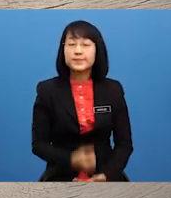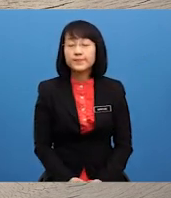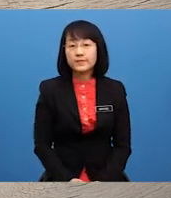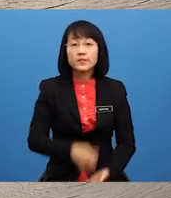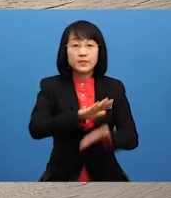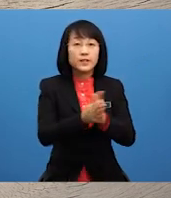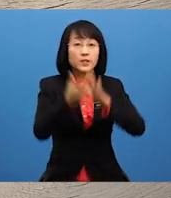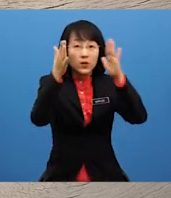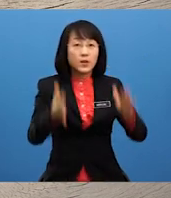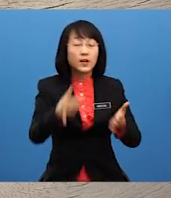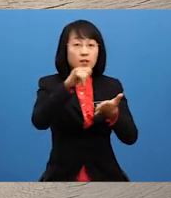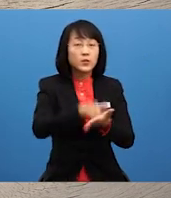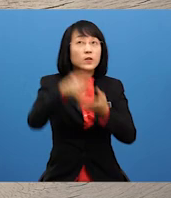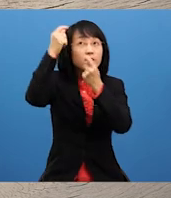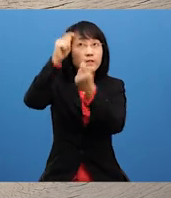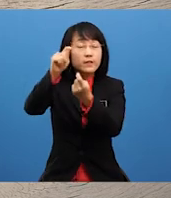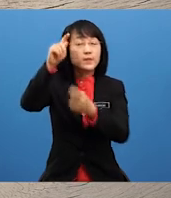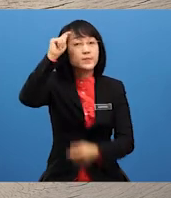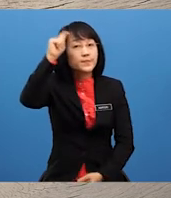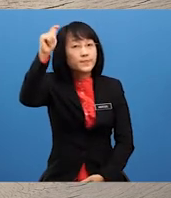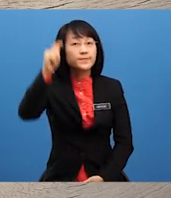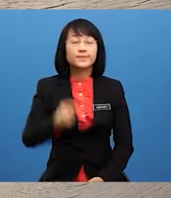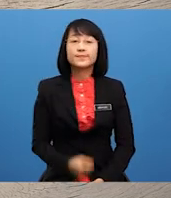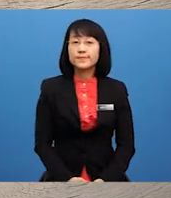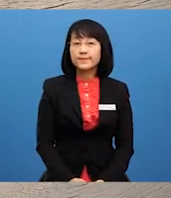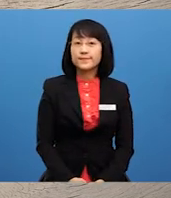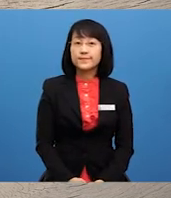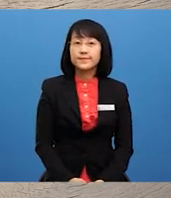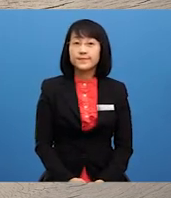itu lebih bertakwa dan taat perintah Tuhan.